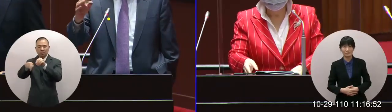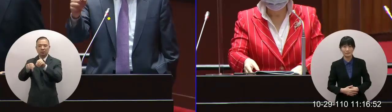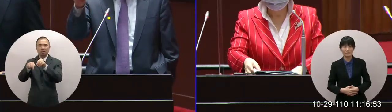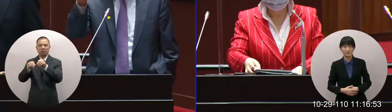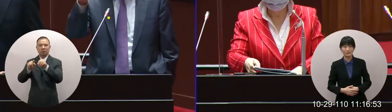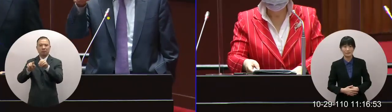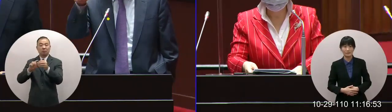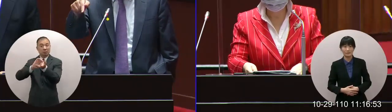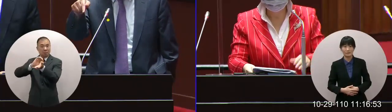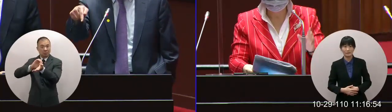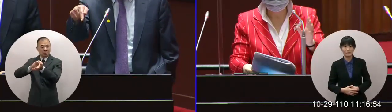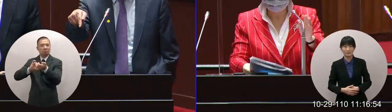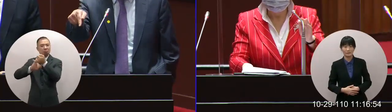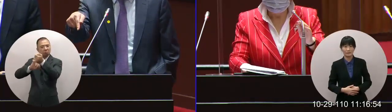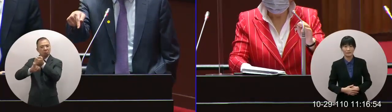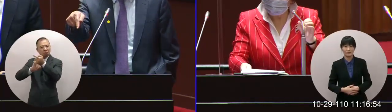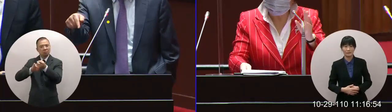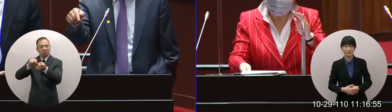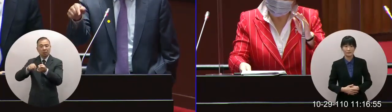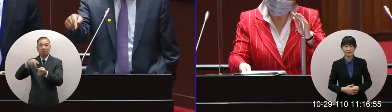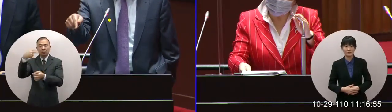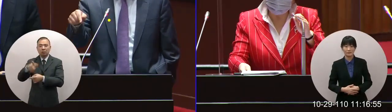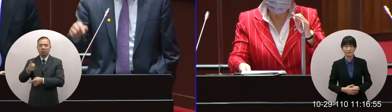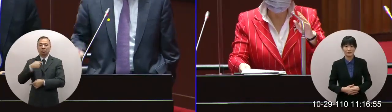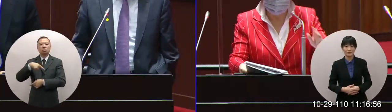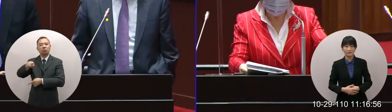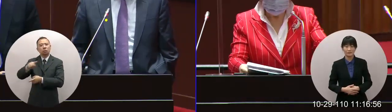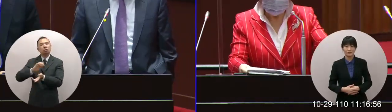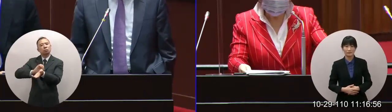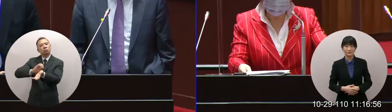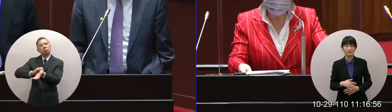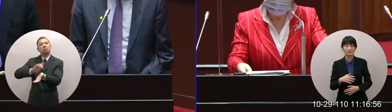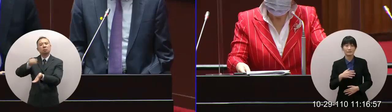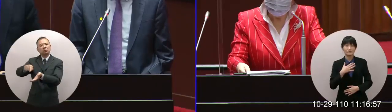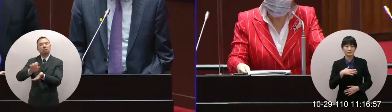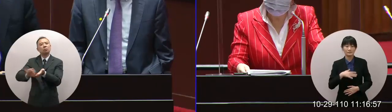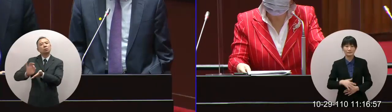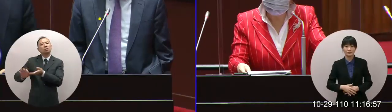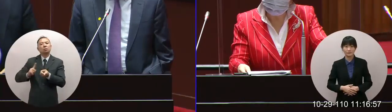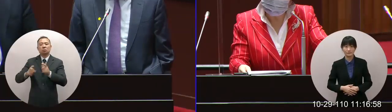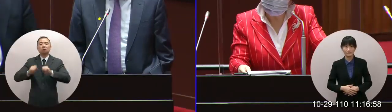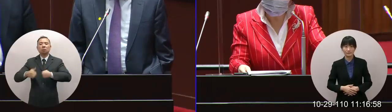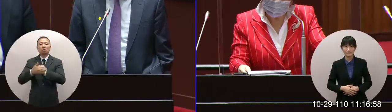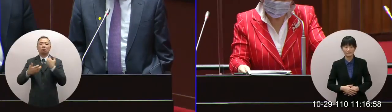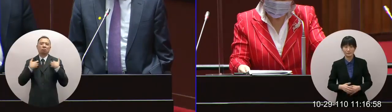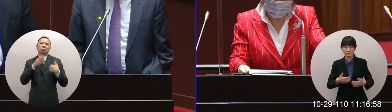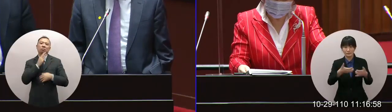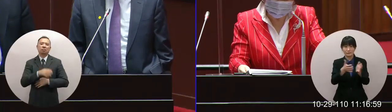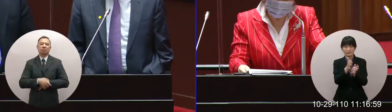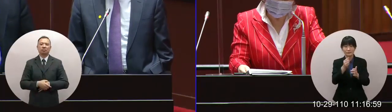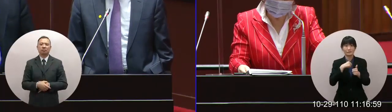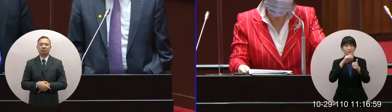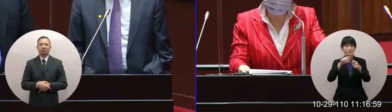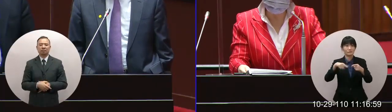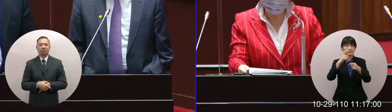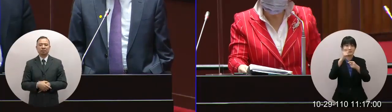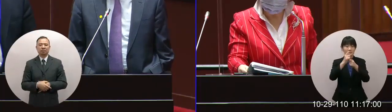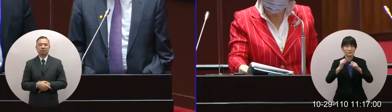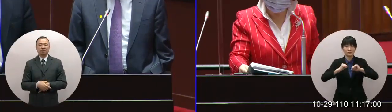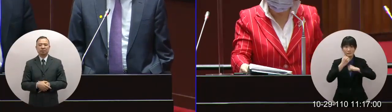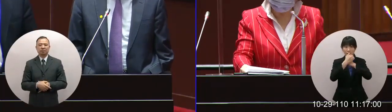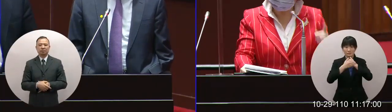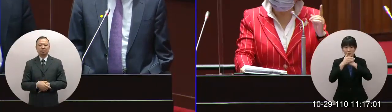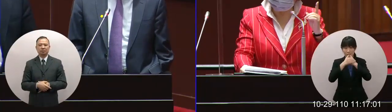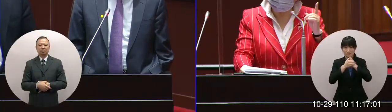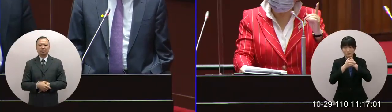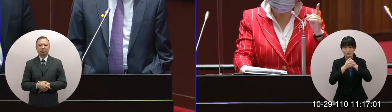持。那医疗的本身的费用，那当然是健保本身的费用。 那我要让部长知道，110年度的健保总额